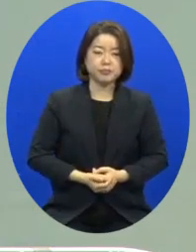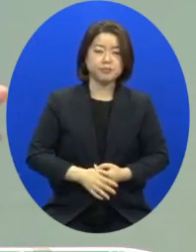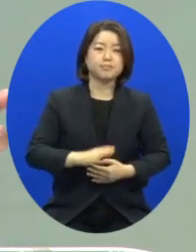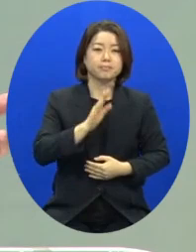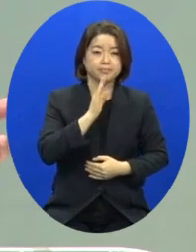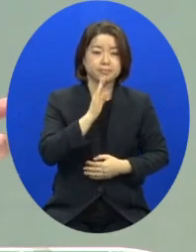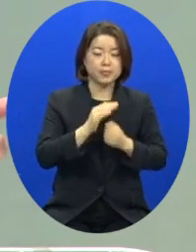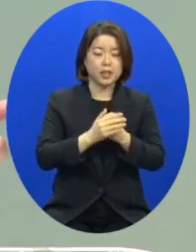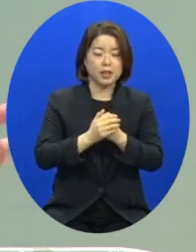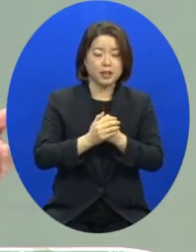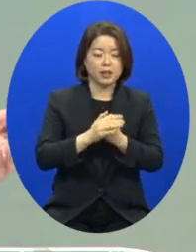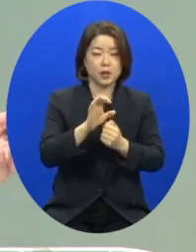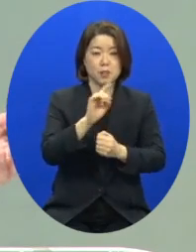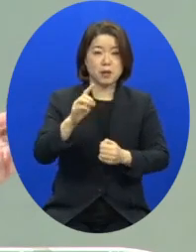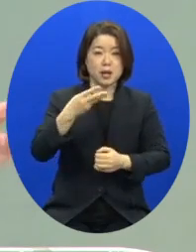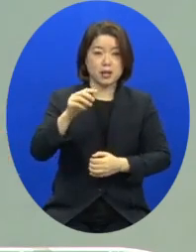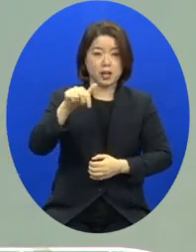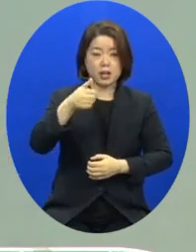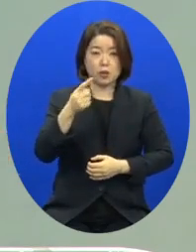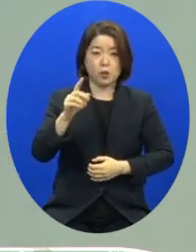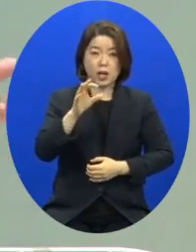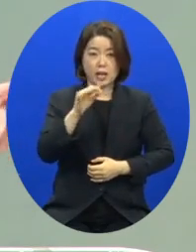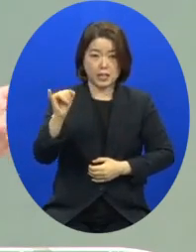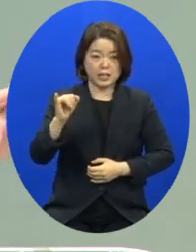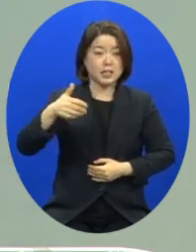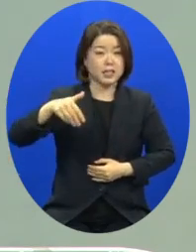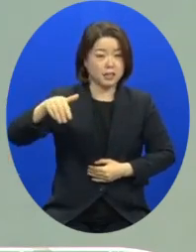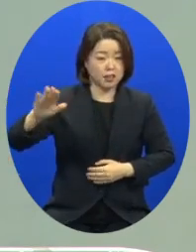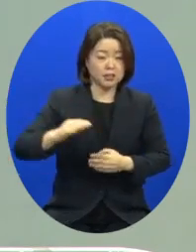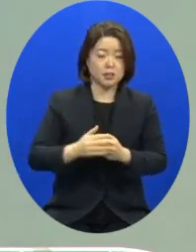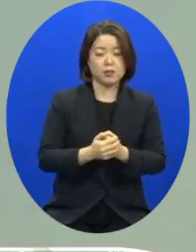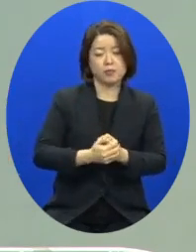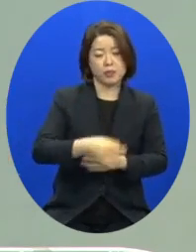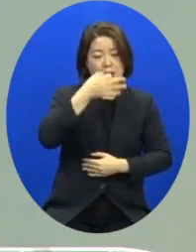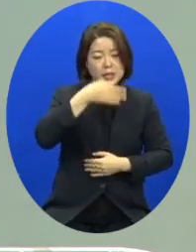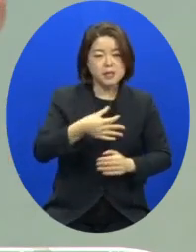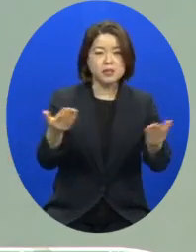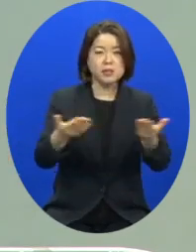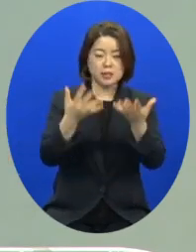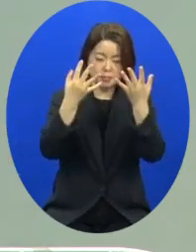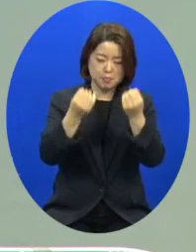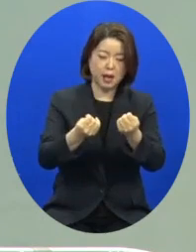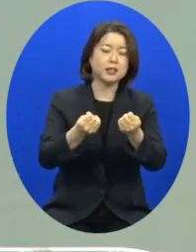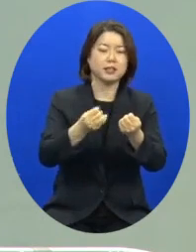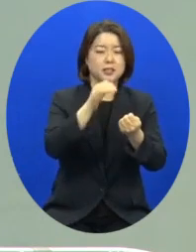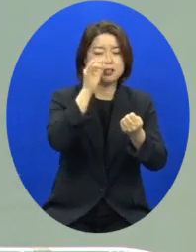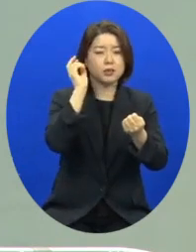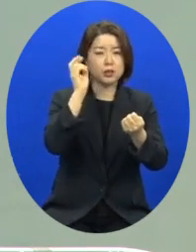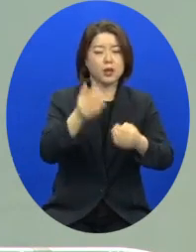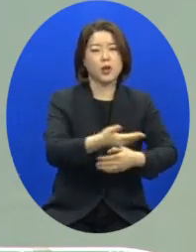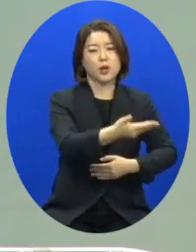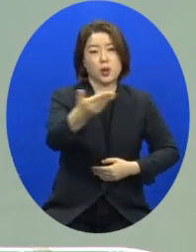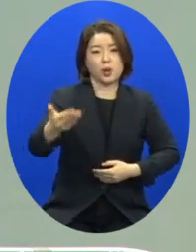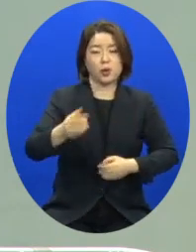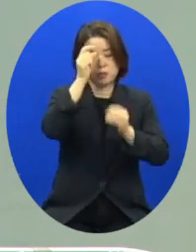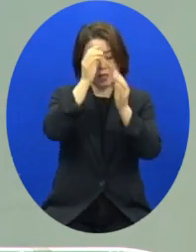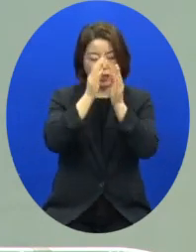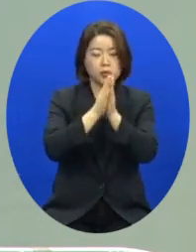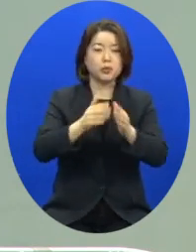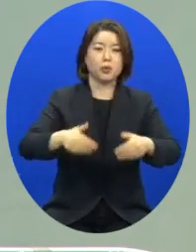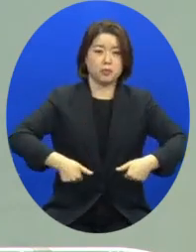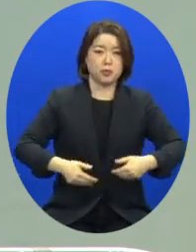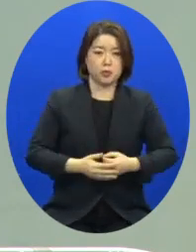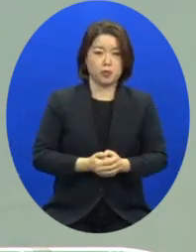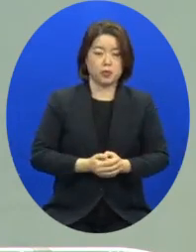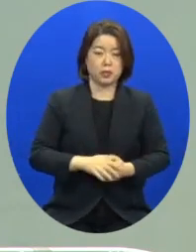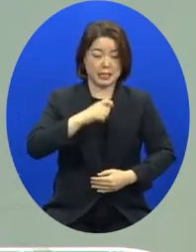물론 파라오에 가서 힘든 일이 많으실 겁니다. 여러분이 기도가 필요해요. 그런데 솔직히